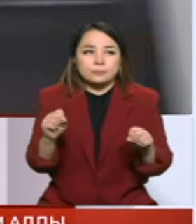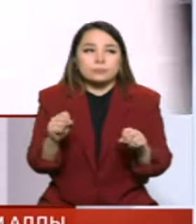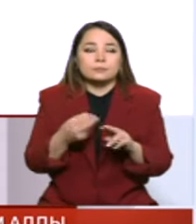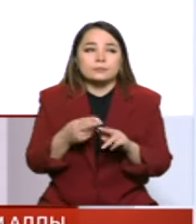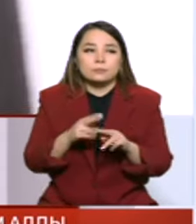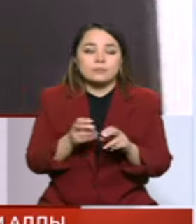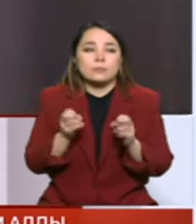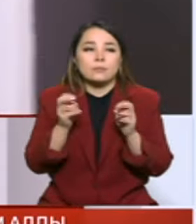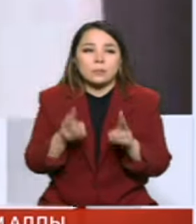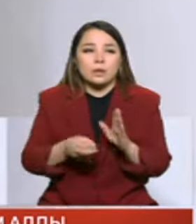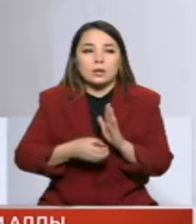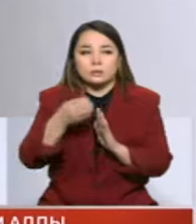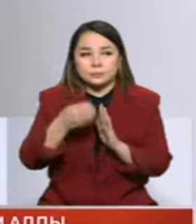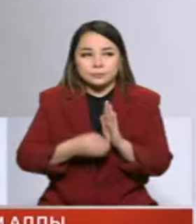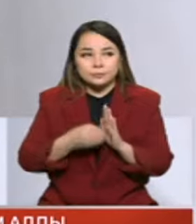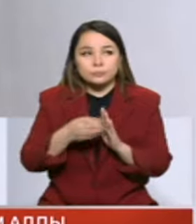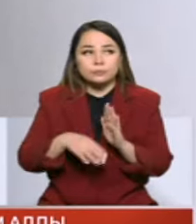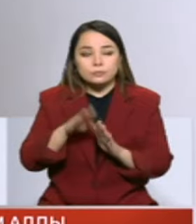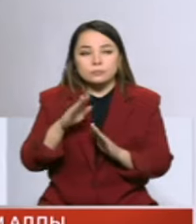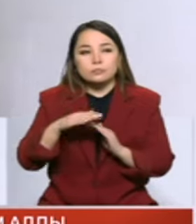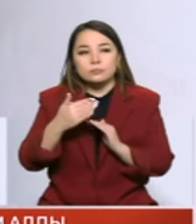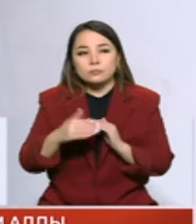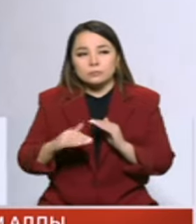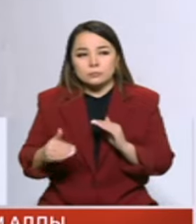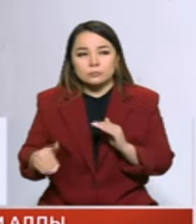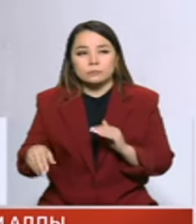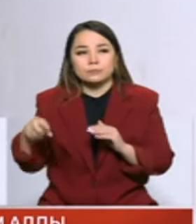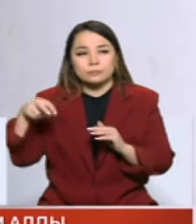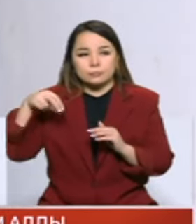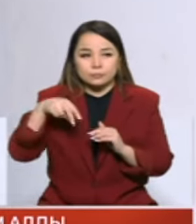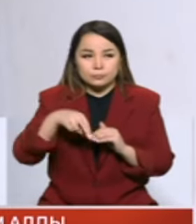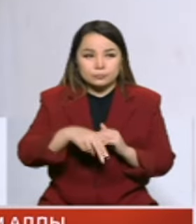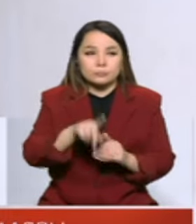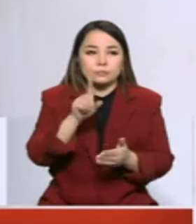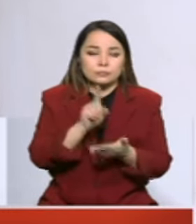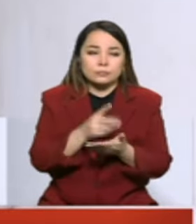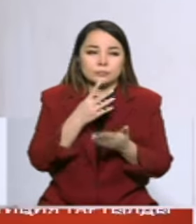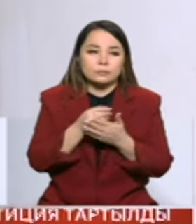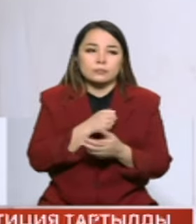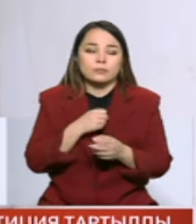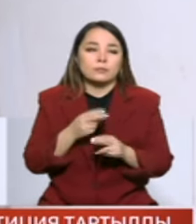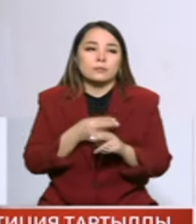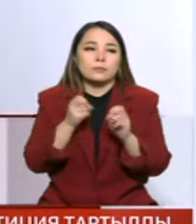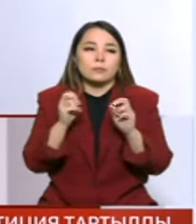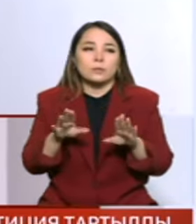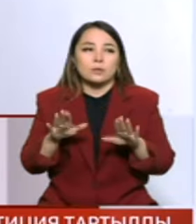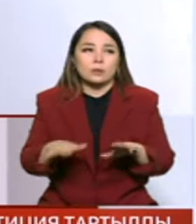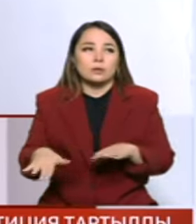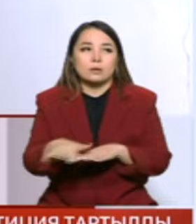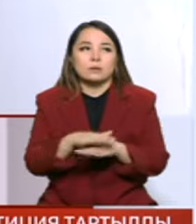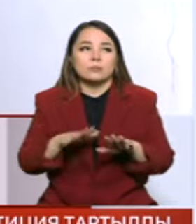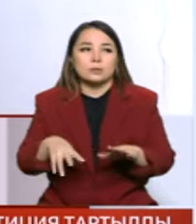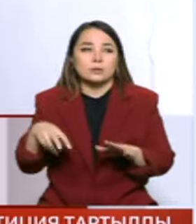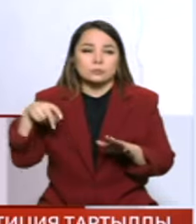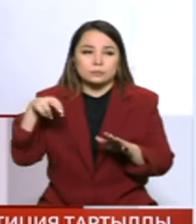өте қауіпті. Төтенше жағдай болған кезде баспалдақтар бұл ең қауіпсіз, яғни аймақ болып